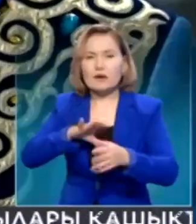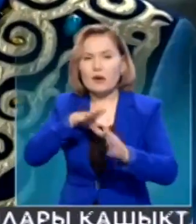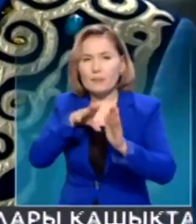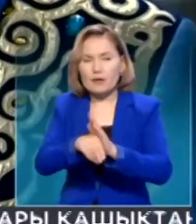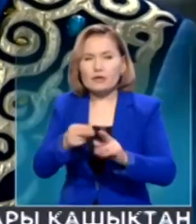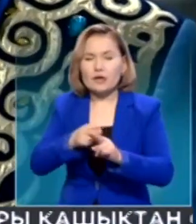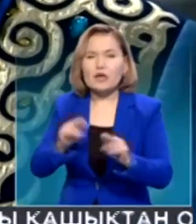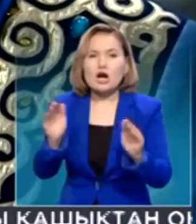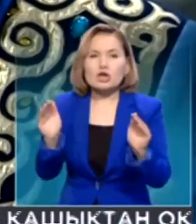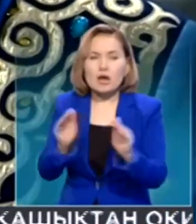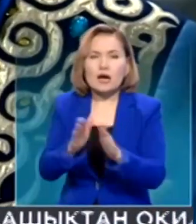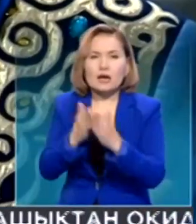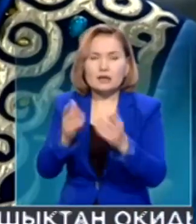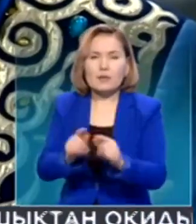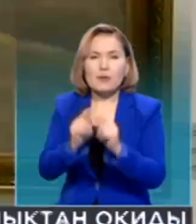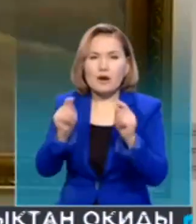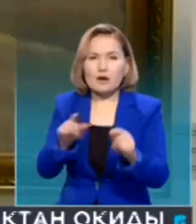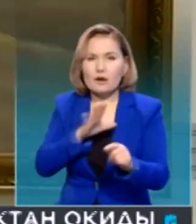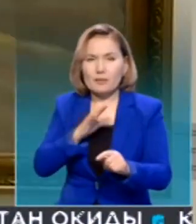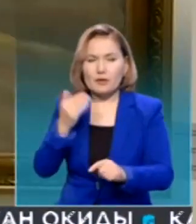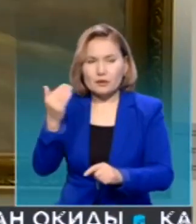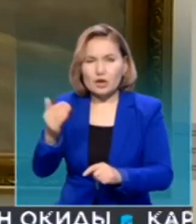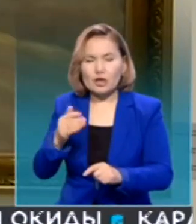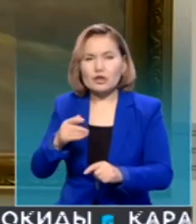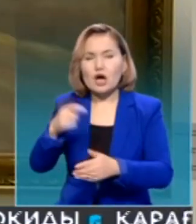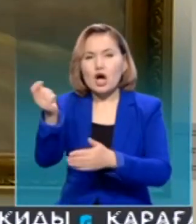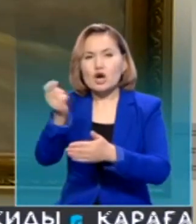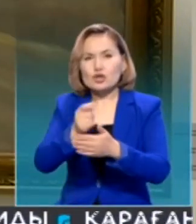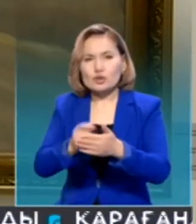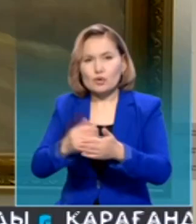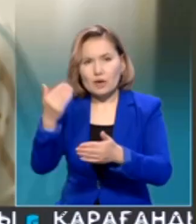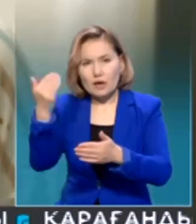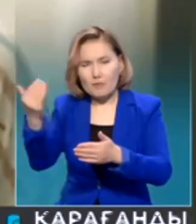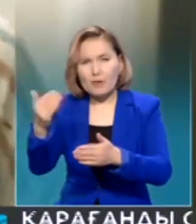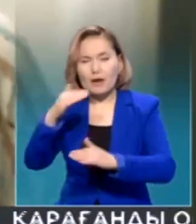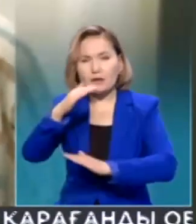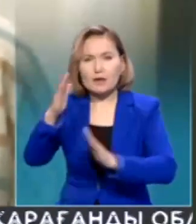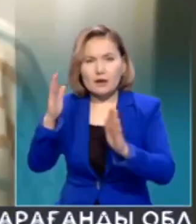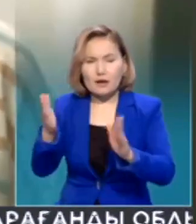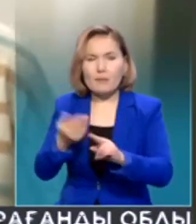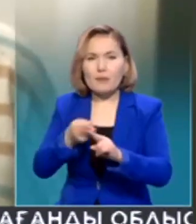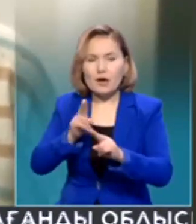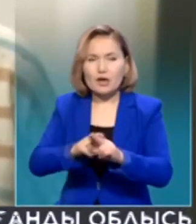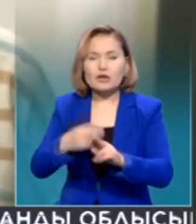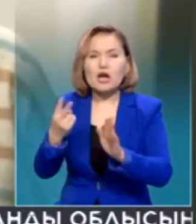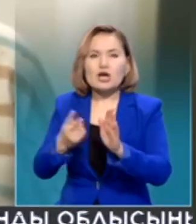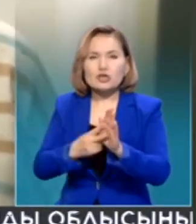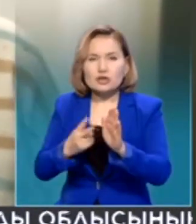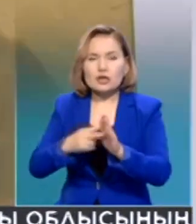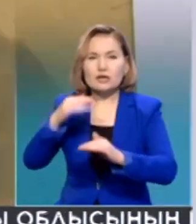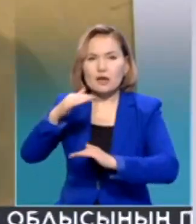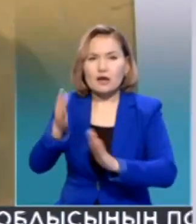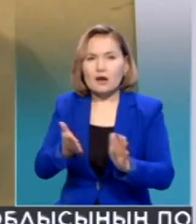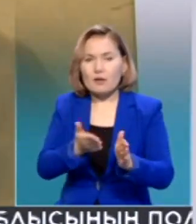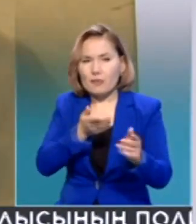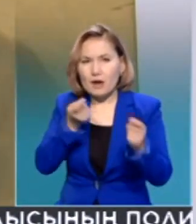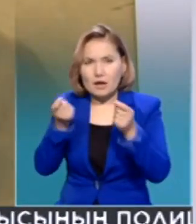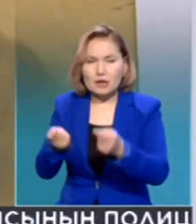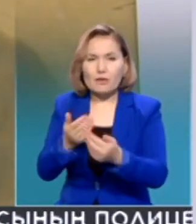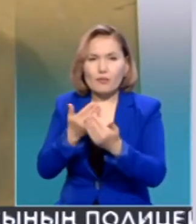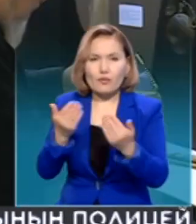төңірегінде шағын кітап жарық көргенін айтты. Ал суретші шөпшегі Зарина Иманова қаламынан шыққан 7 бірдей туындысын көрмеге